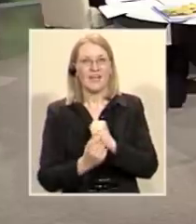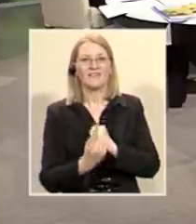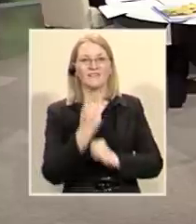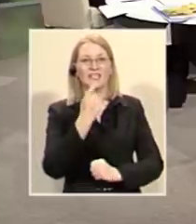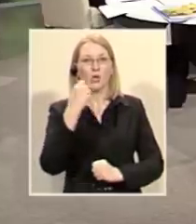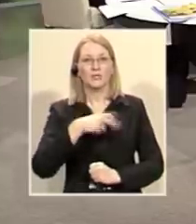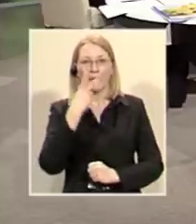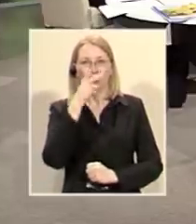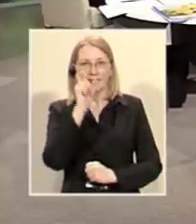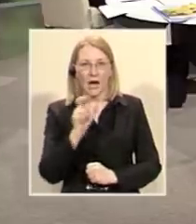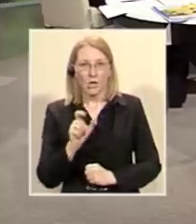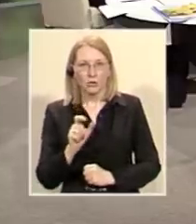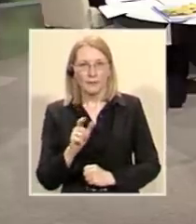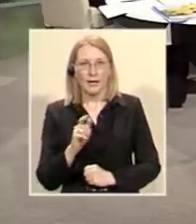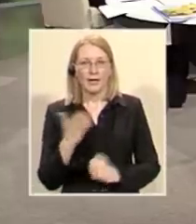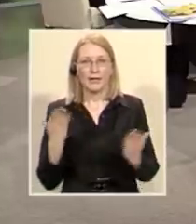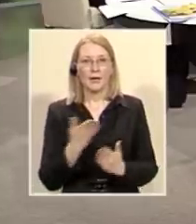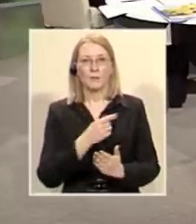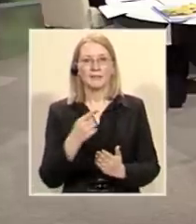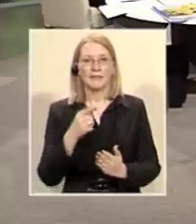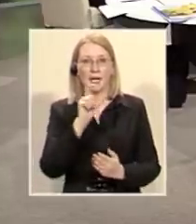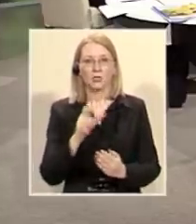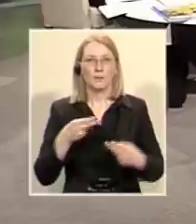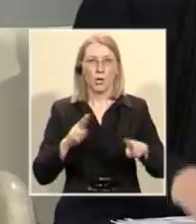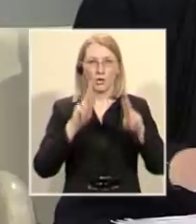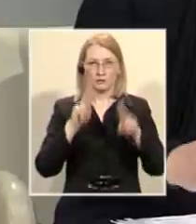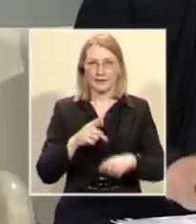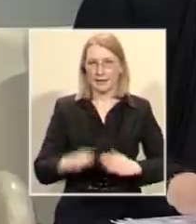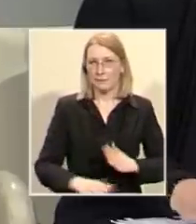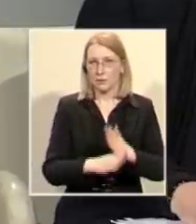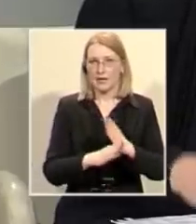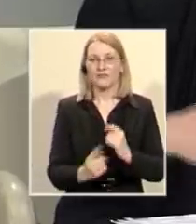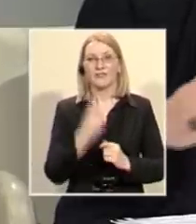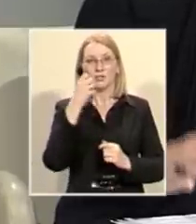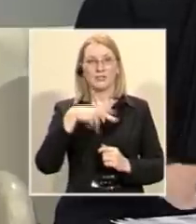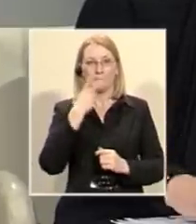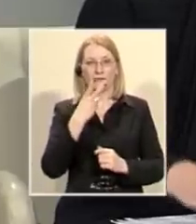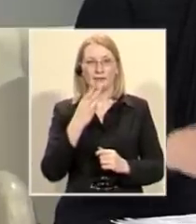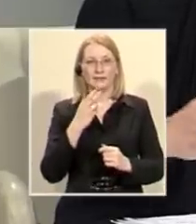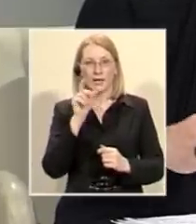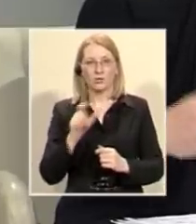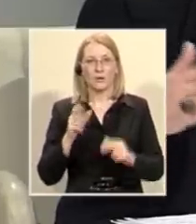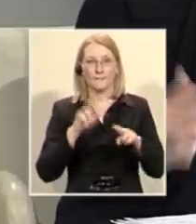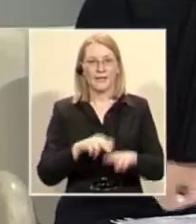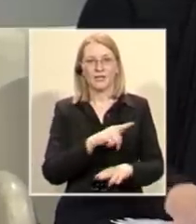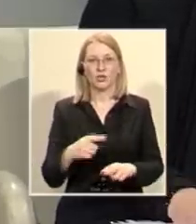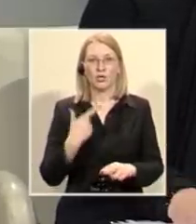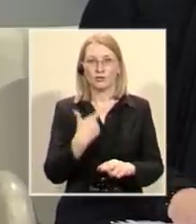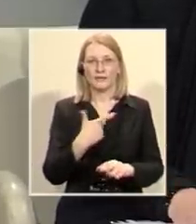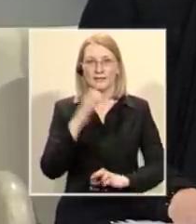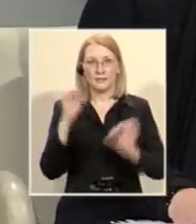bi onda oni mogli ostvariti i ta pomagala? Visoko slabovidne osobe bi bile negdje do 20%,